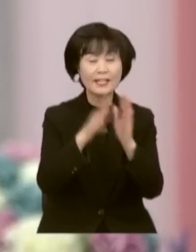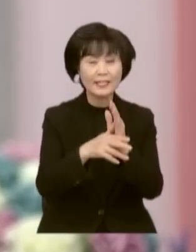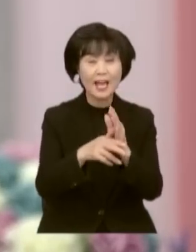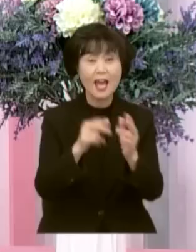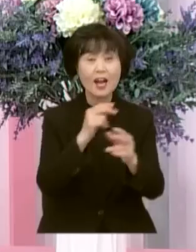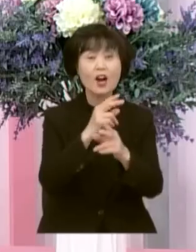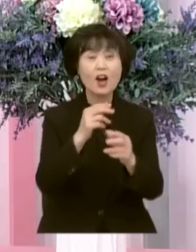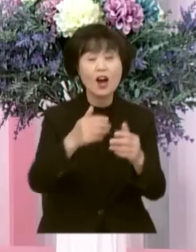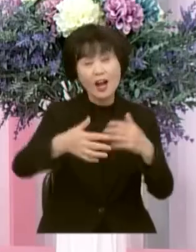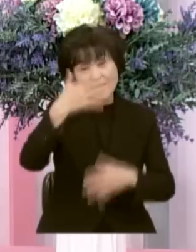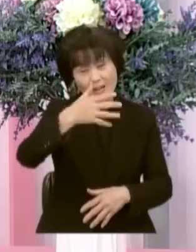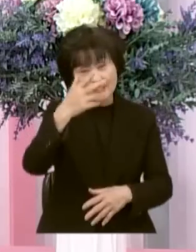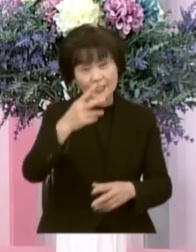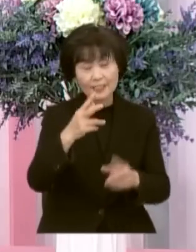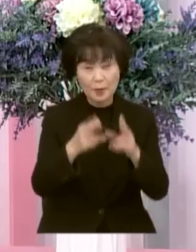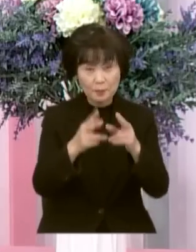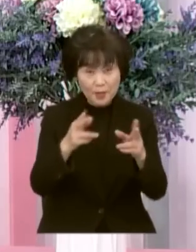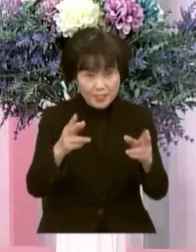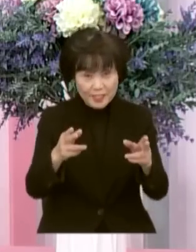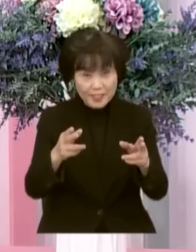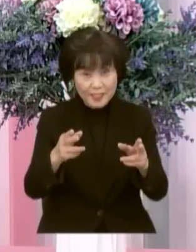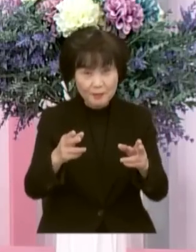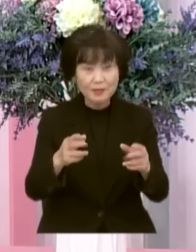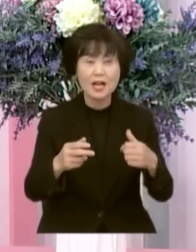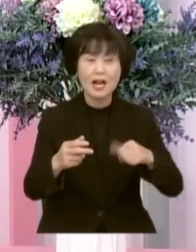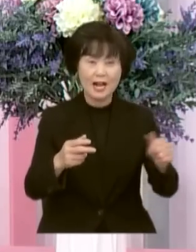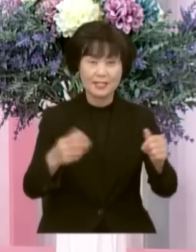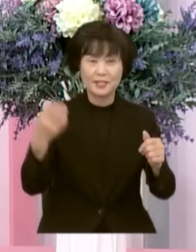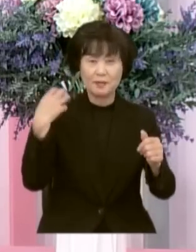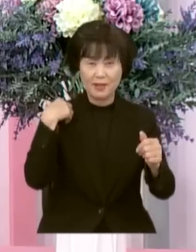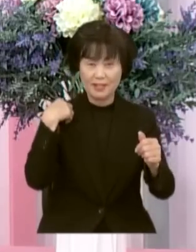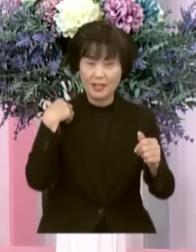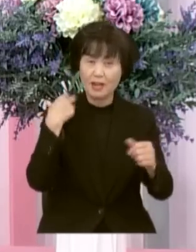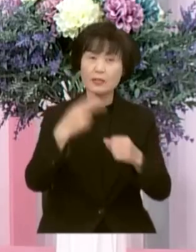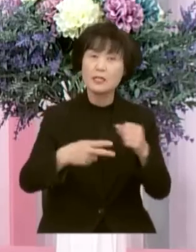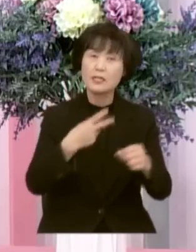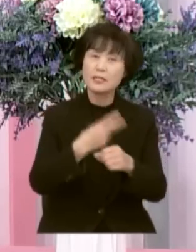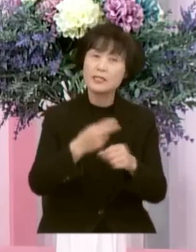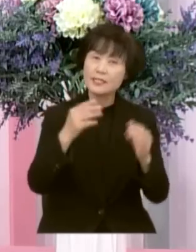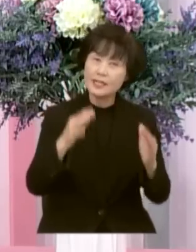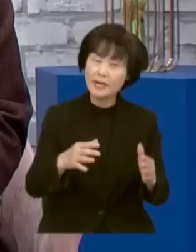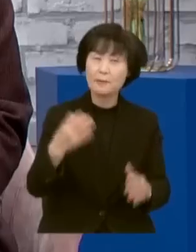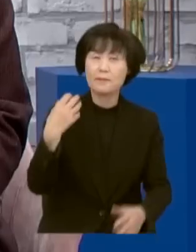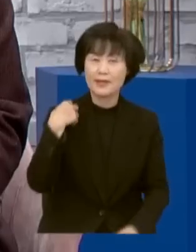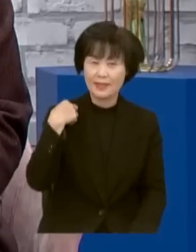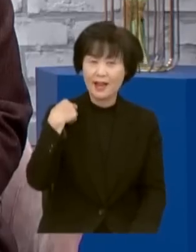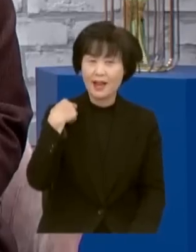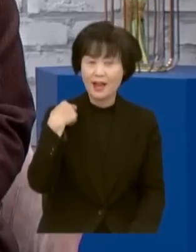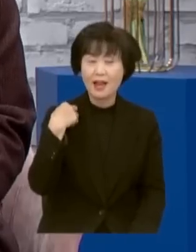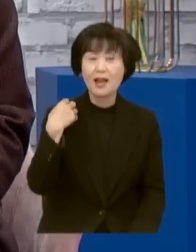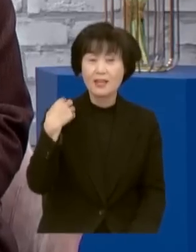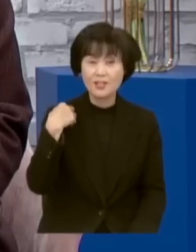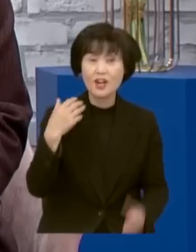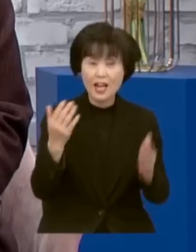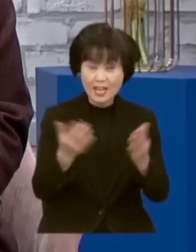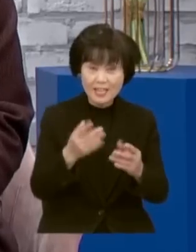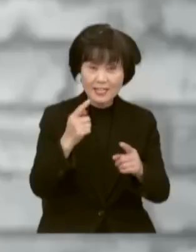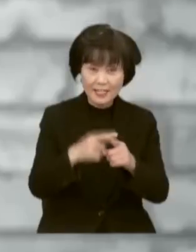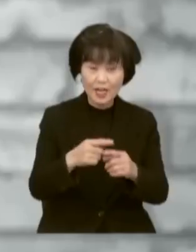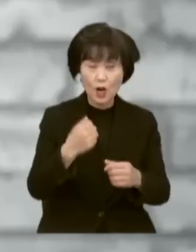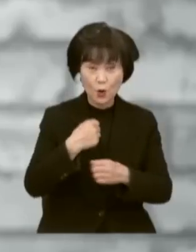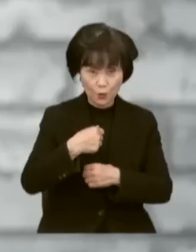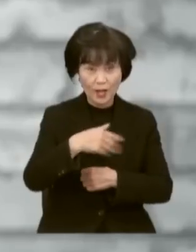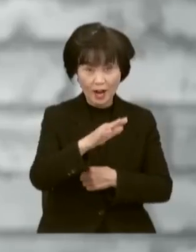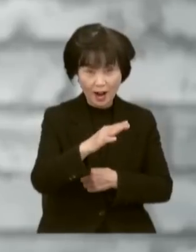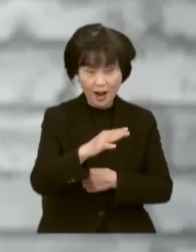편집을 영상 편집을 아드님이 네, 아들이 한 2년 동안 한 것 같아요. 그거 하고 군대 갔어요? 네. 그럼